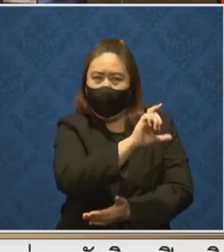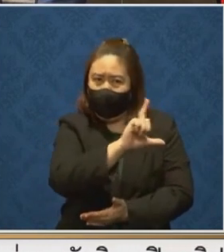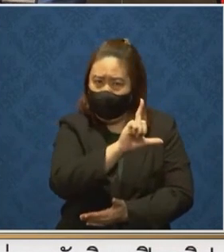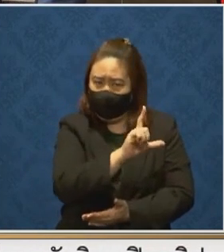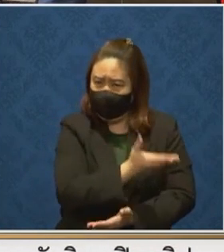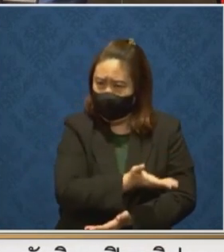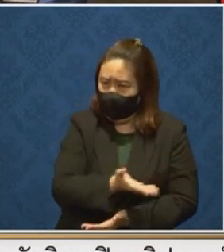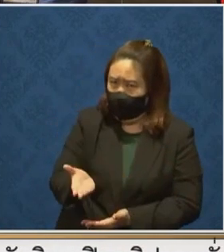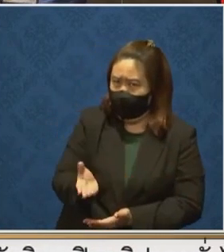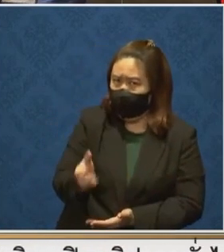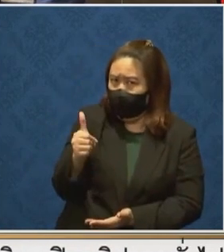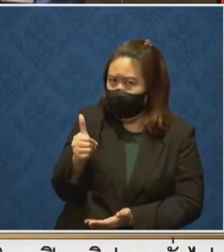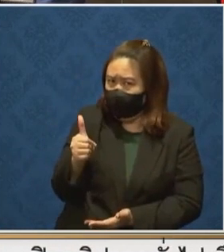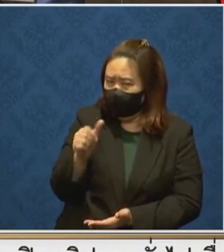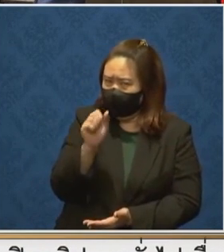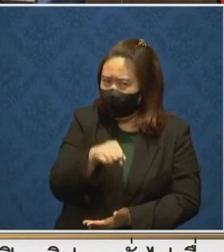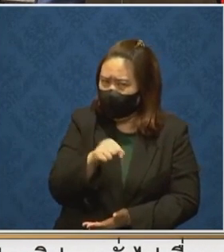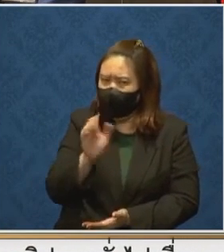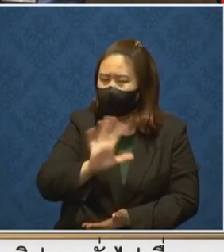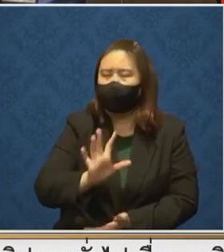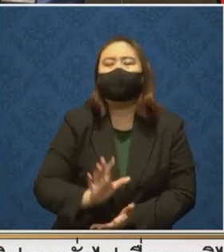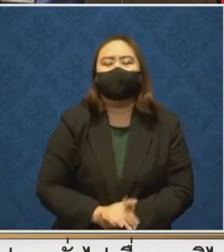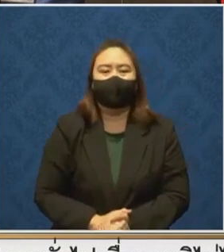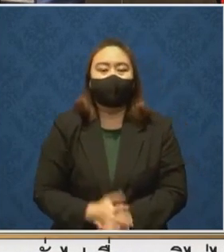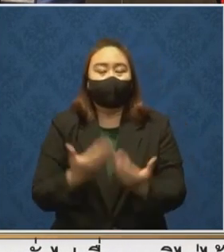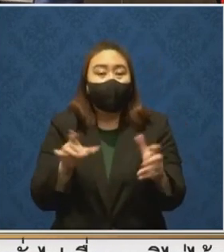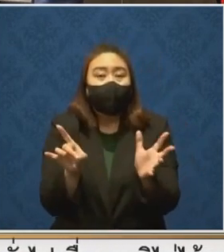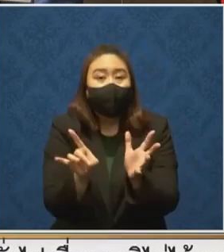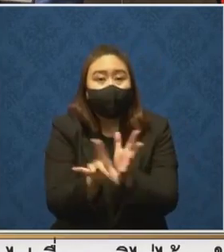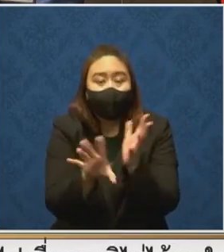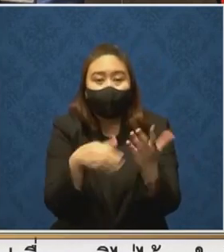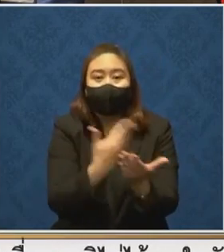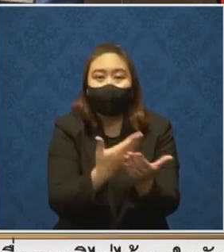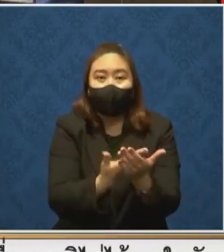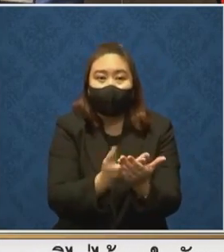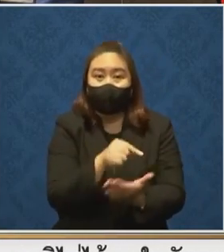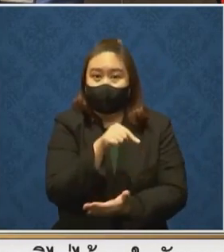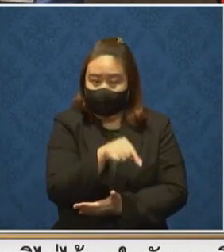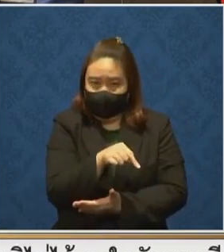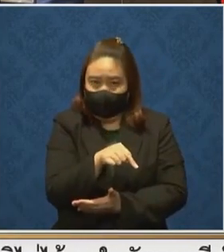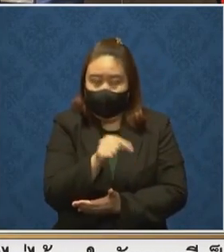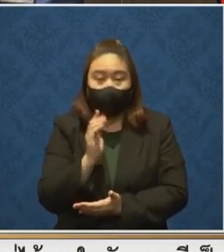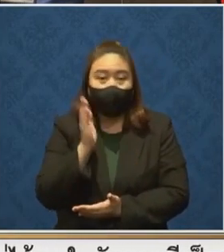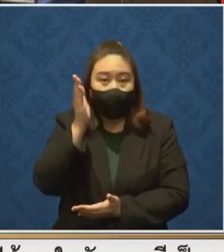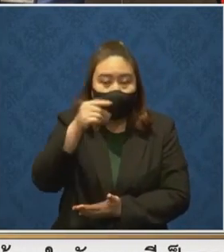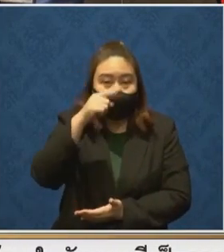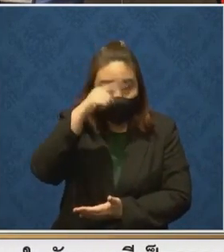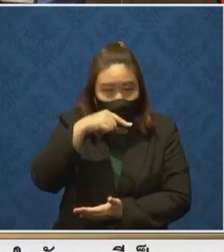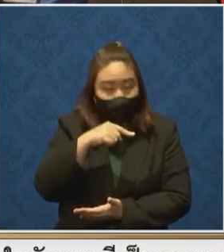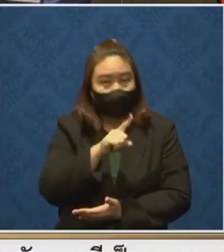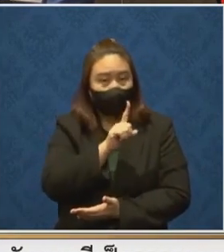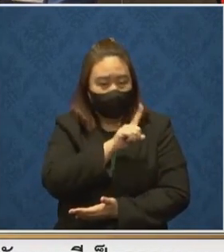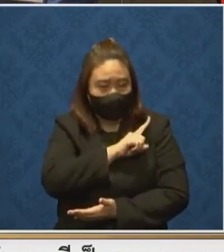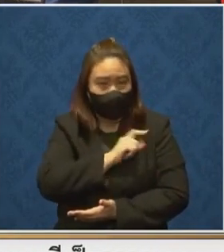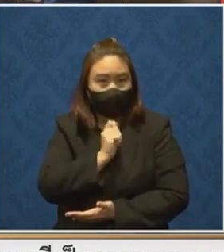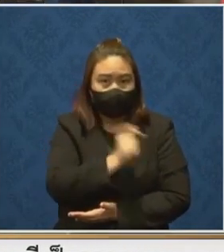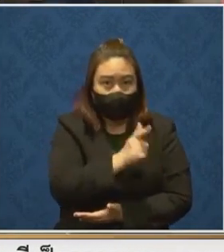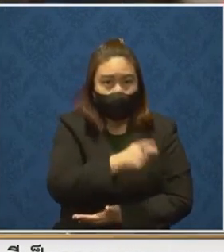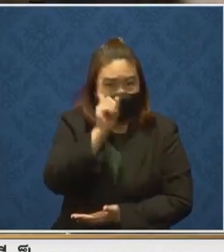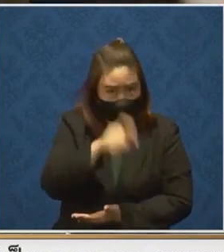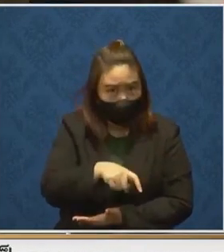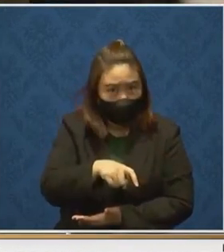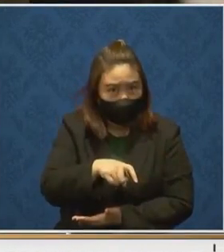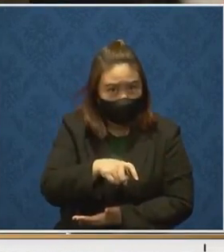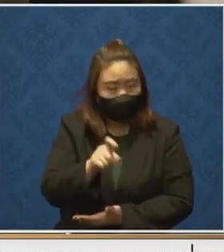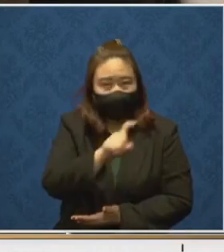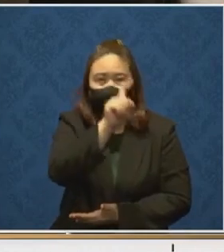าทนี้หรอไม่และสุท้ายนี้ค่าเช้จ่ายก้อนนี้จะตกเป็นภาระของประเทศไยหรอไม่ทําพรท